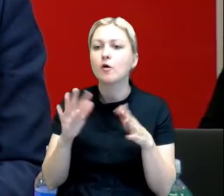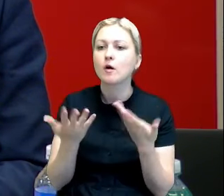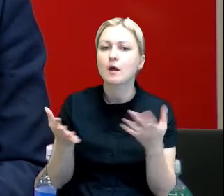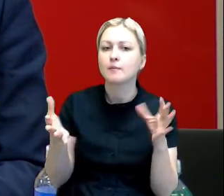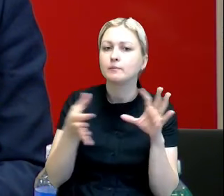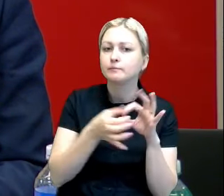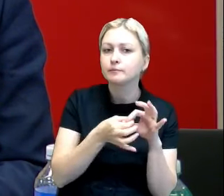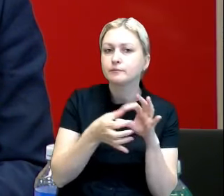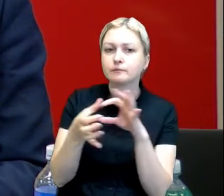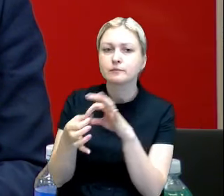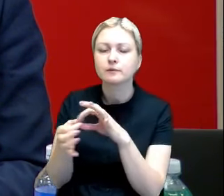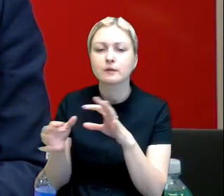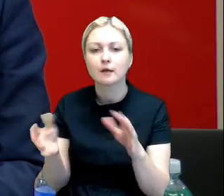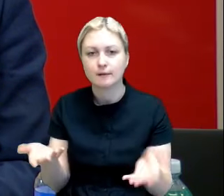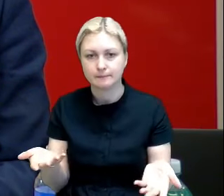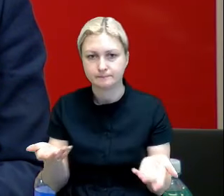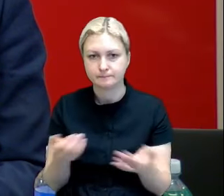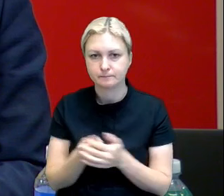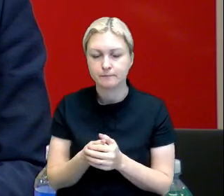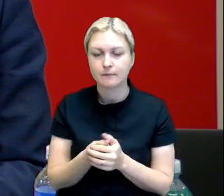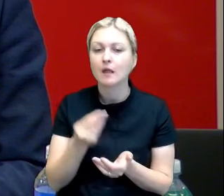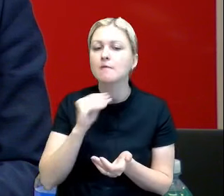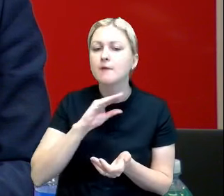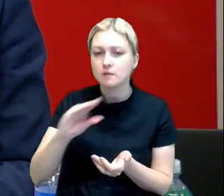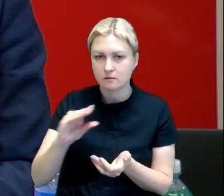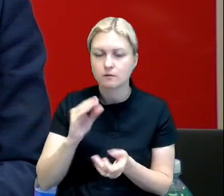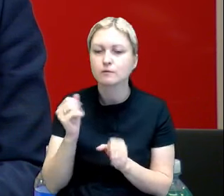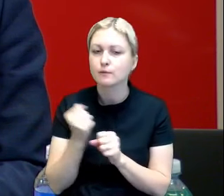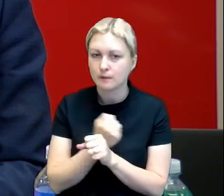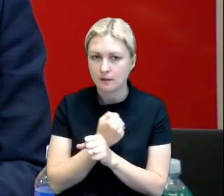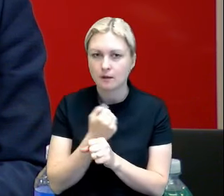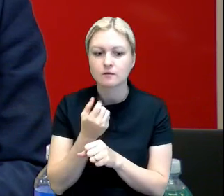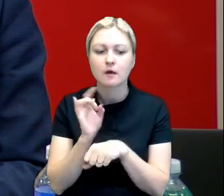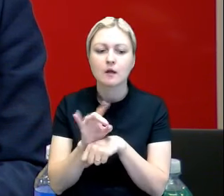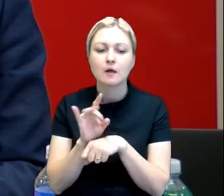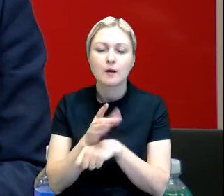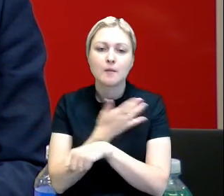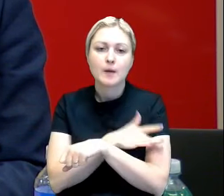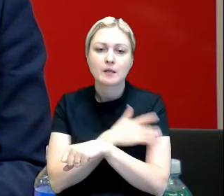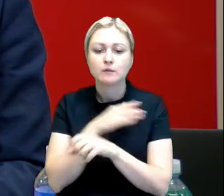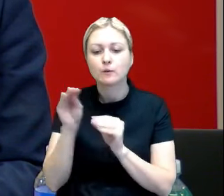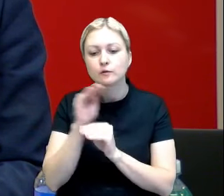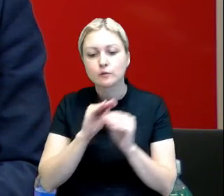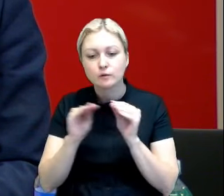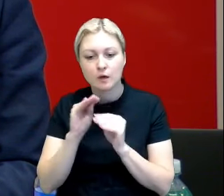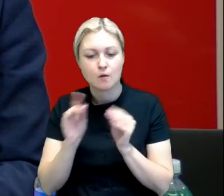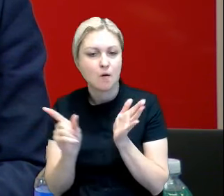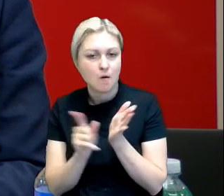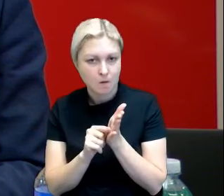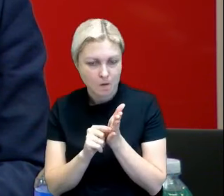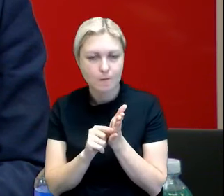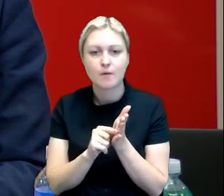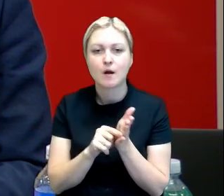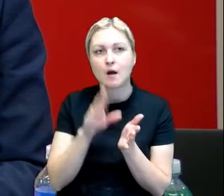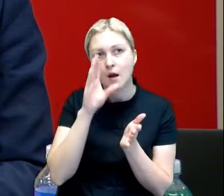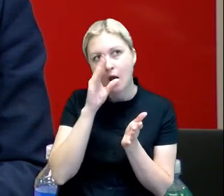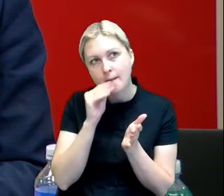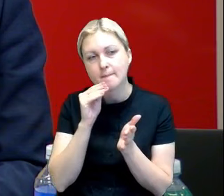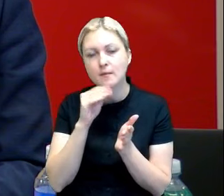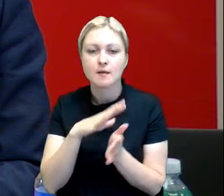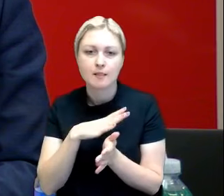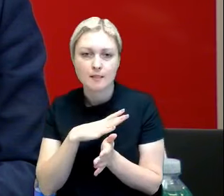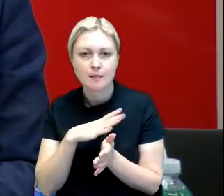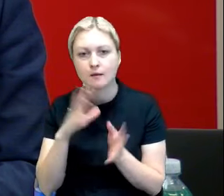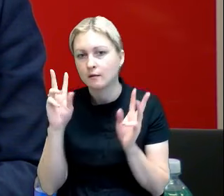pridėlioti investicijų reikės klaipėdos paslaugos jas turės dėlioti ar ištęs ar neištęs to tokio sakykime ryšio